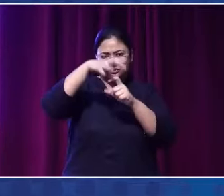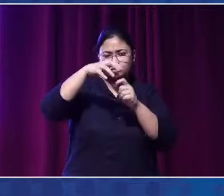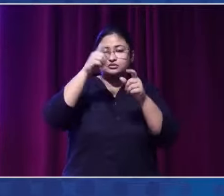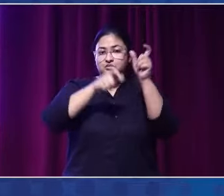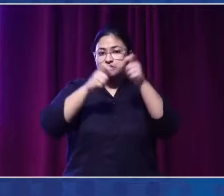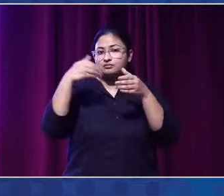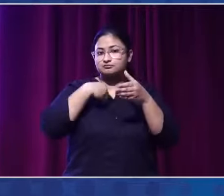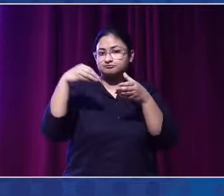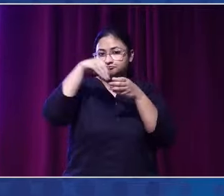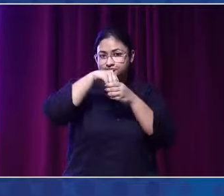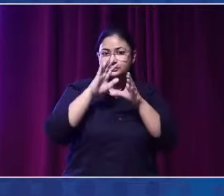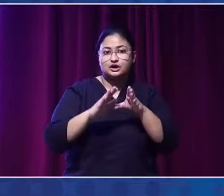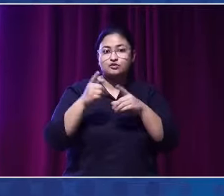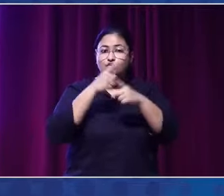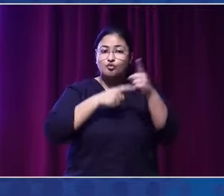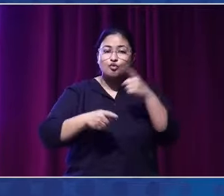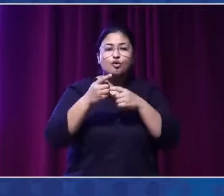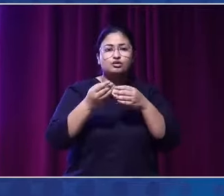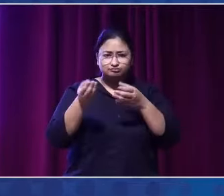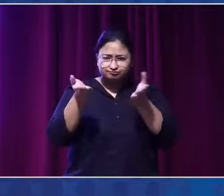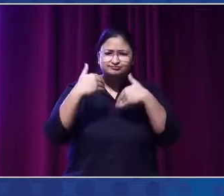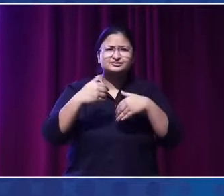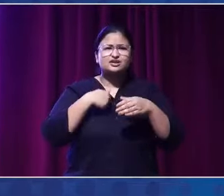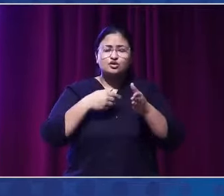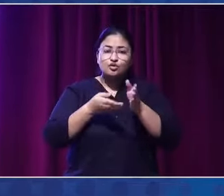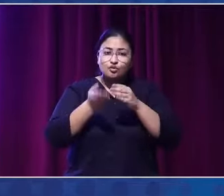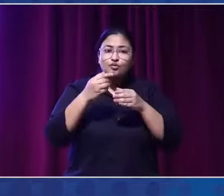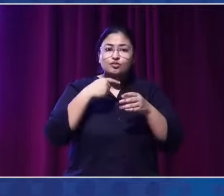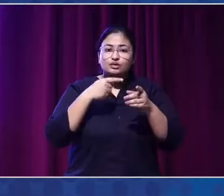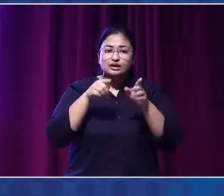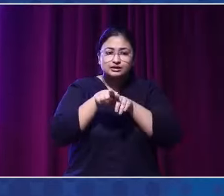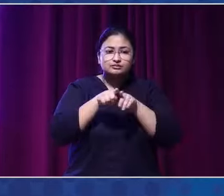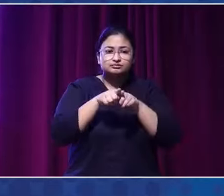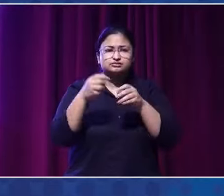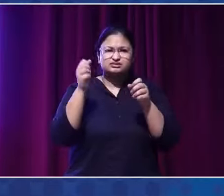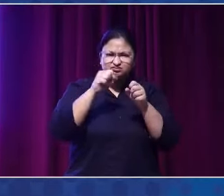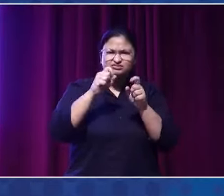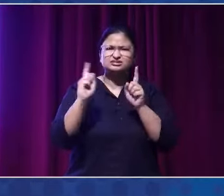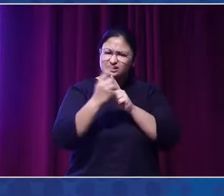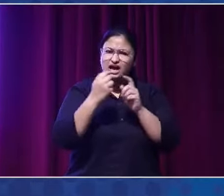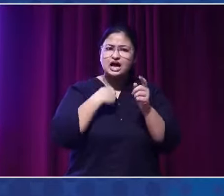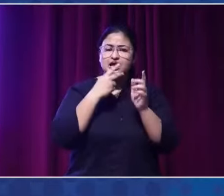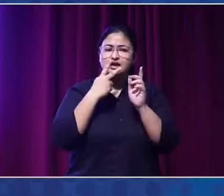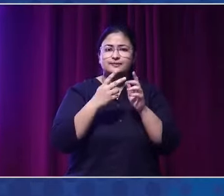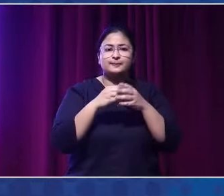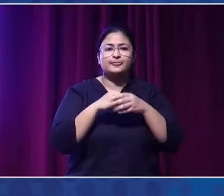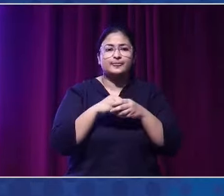so forthcoming in this. आगे बढ़ के हमसे कह के हिस्सा ले रहे थे। देखिए एक झलक देखिए,